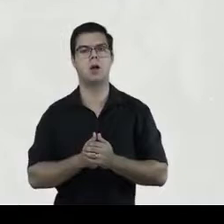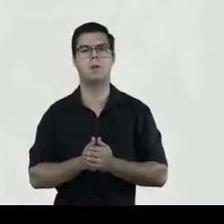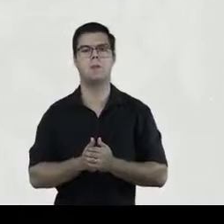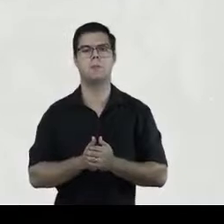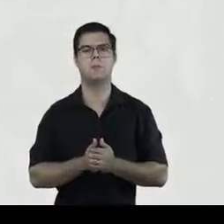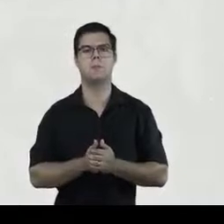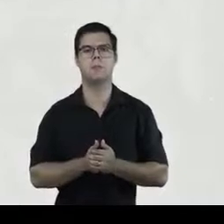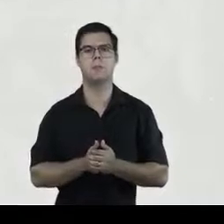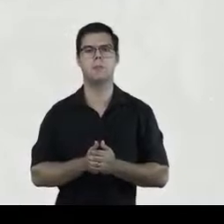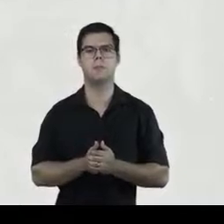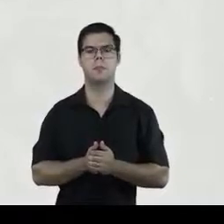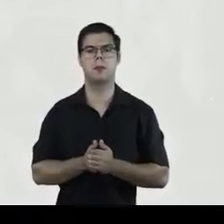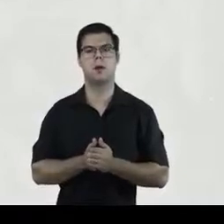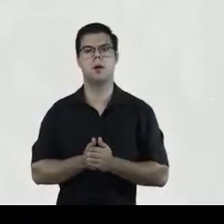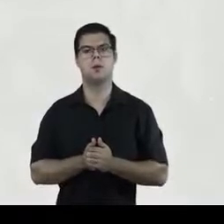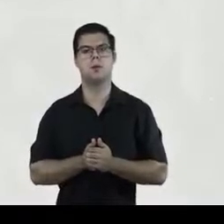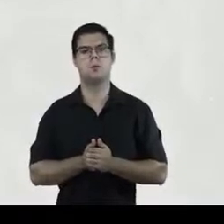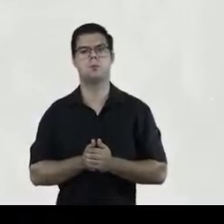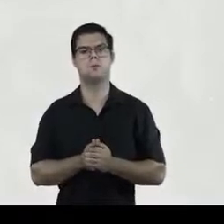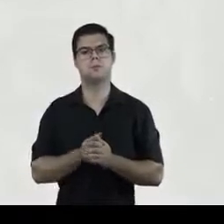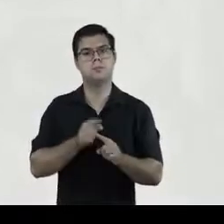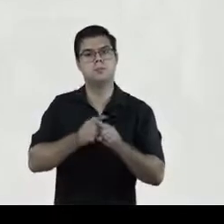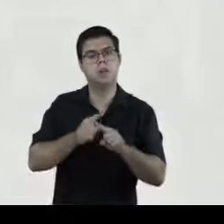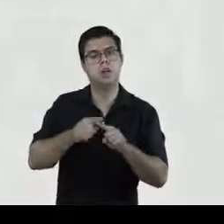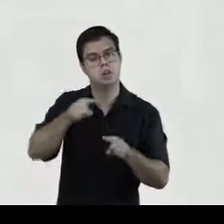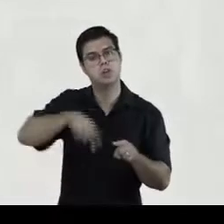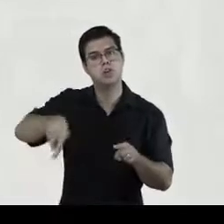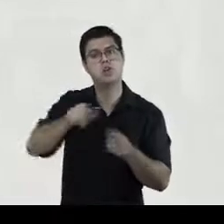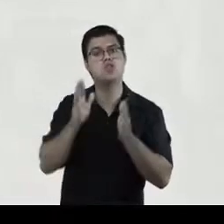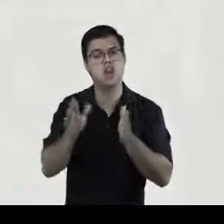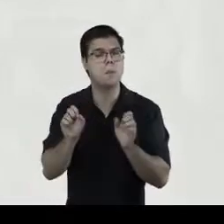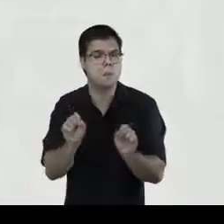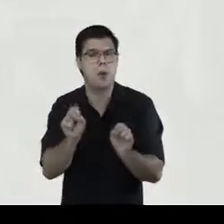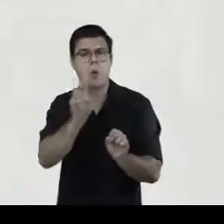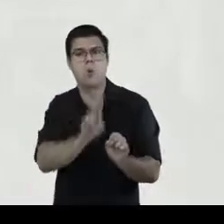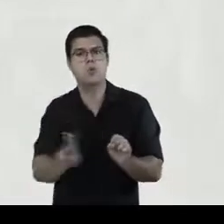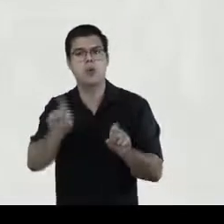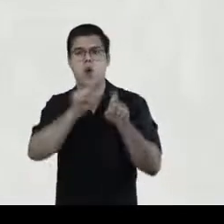auch diese sehr viel größeren Mengen an Drucken in den Griff bekommen kann.